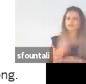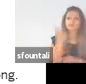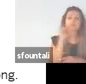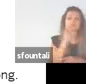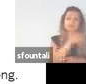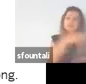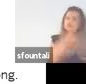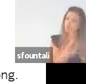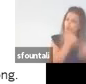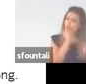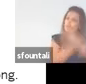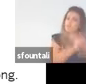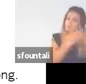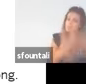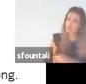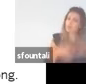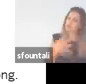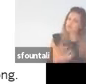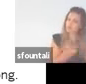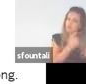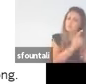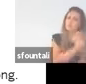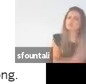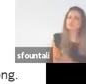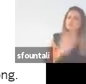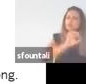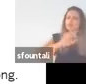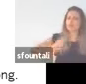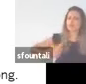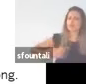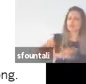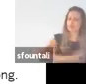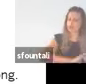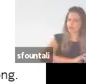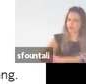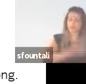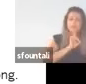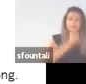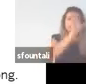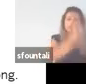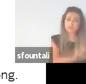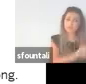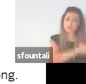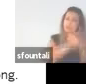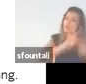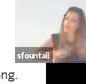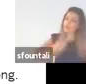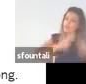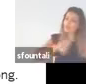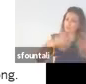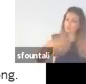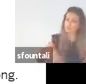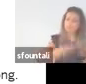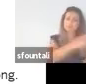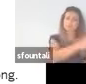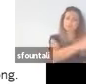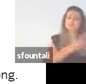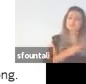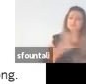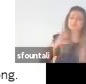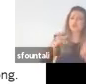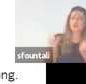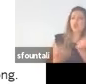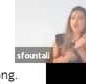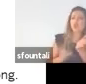βιασμού στην Δανία, στο πλαίσιο της έρευνάς μας. Μας είπε λοιπόν, ο νόμος είναι ένα σύμβολο αυτού